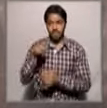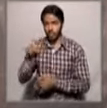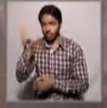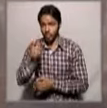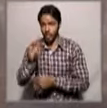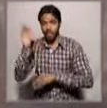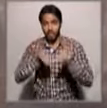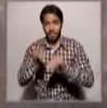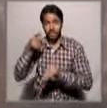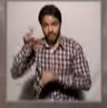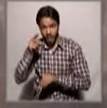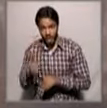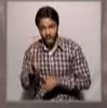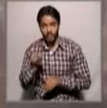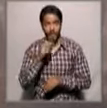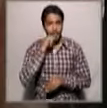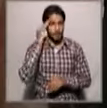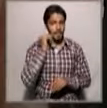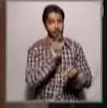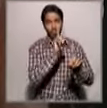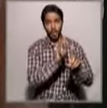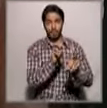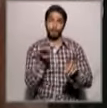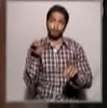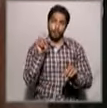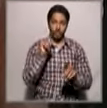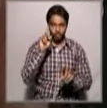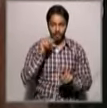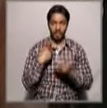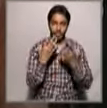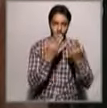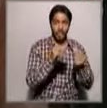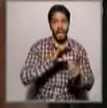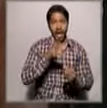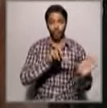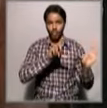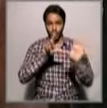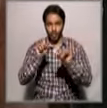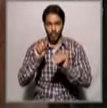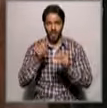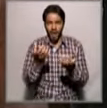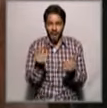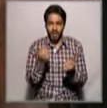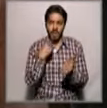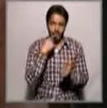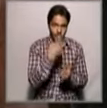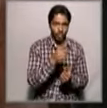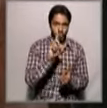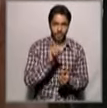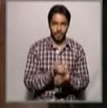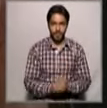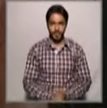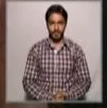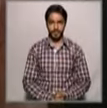الله أعلم. نعتذر للأخت الكريمة الفضل. من معنا يا أستاذ أيمن؟ أم رندا. السلام عليكم ورحمة الله